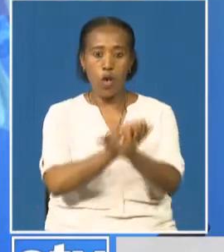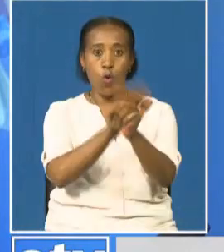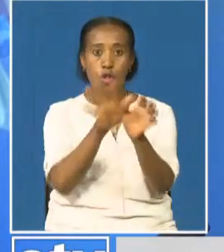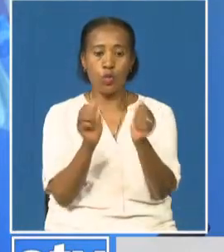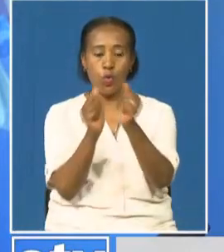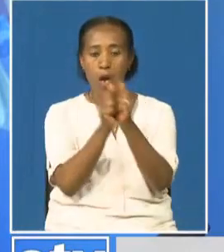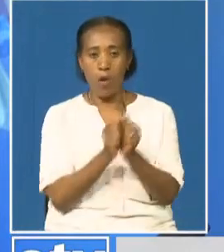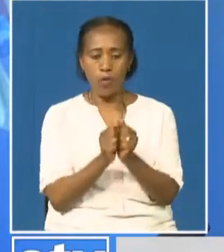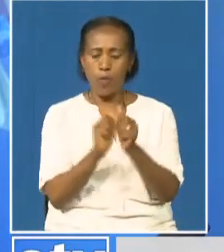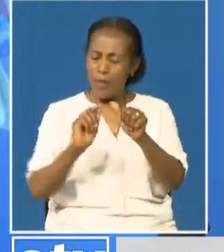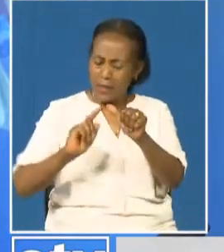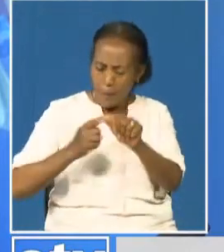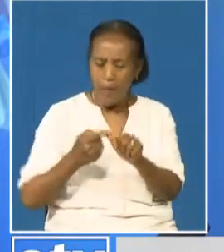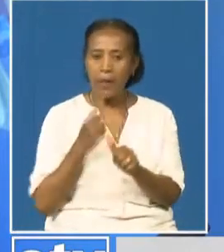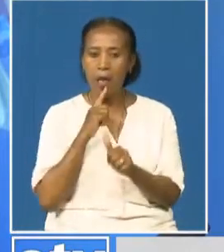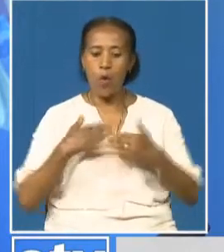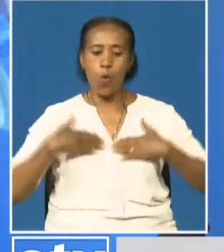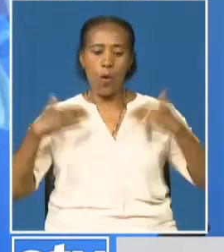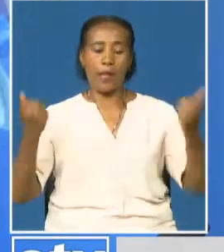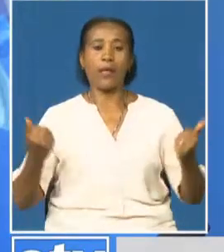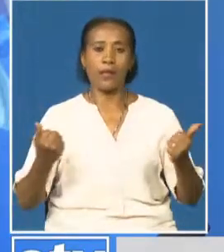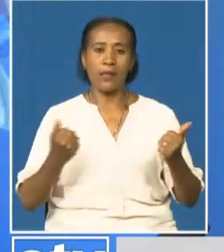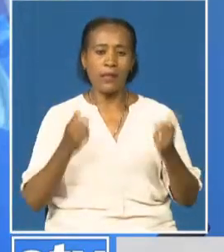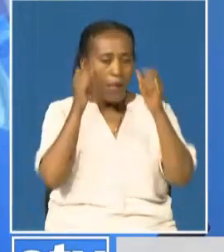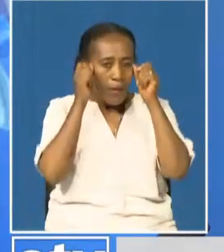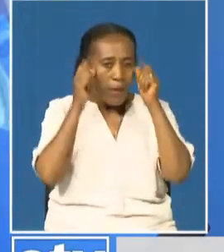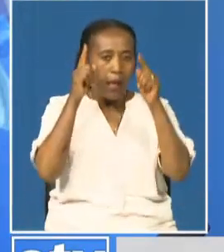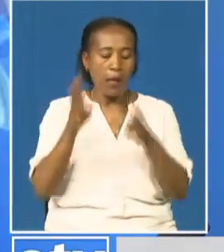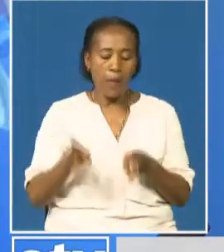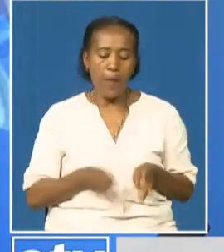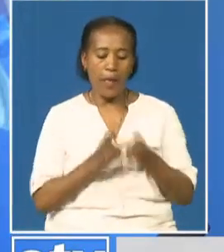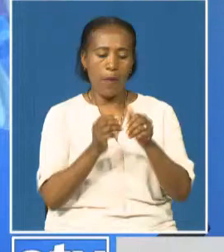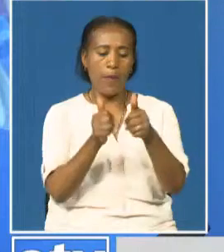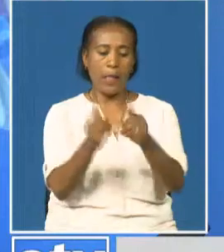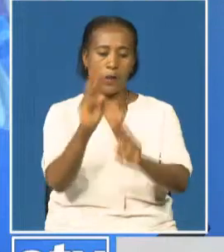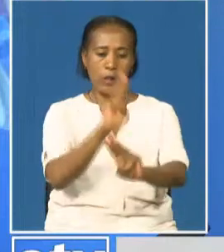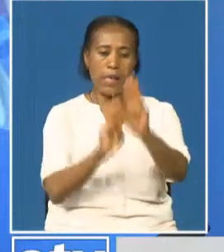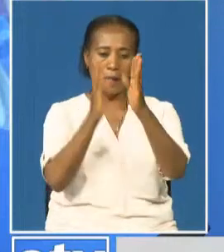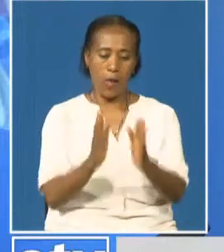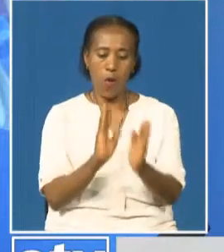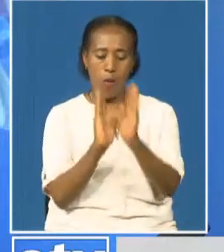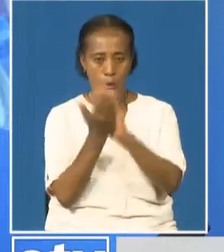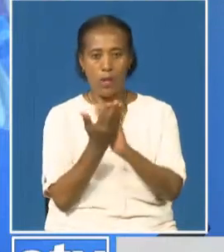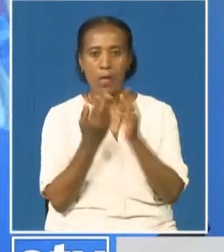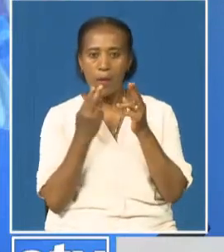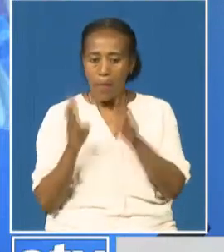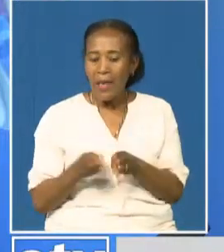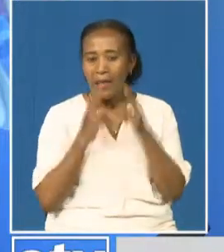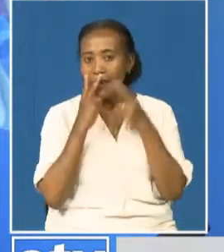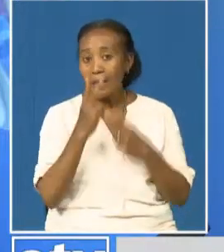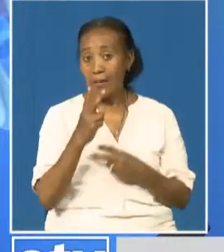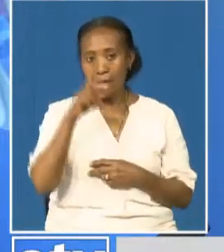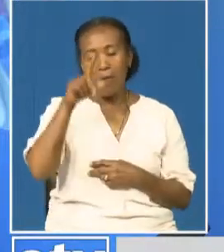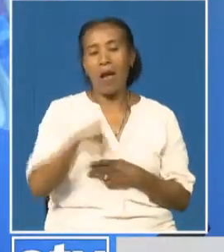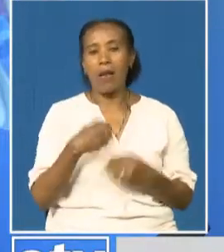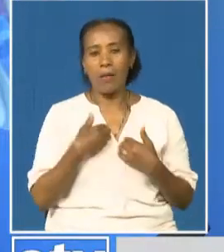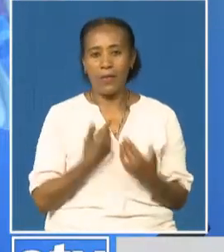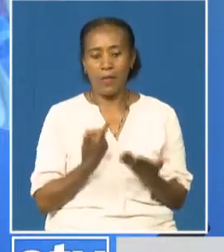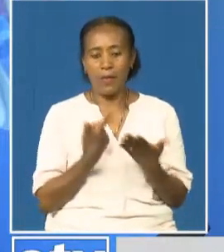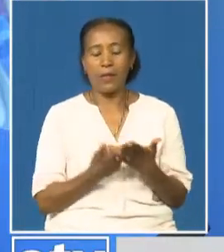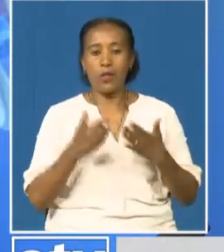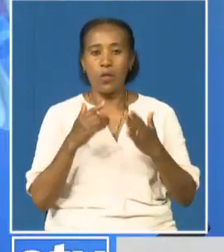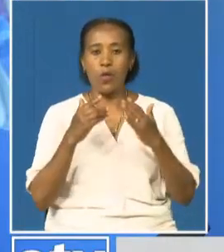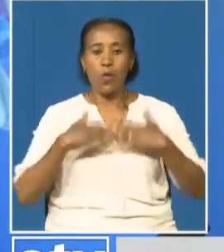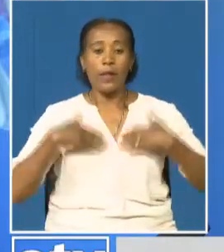ጋር እያይዘን። ግን መጀመሪያ ወጣትነትን የምንረዳበትን መንገድ በራሱ ሳይንሳዊ በሆነ መንገድ መመልከት ተገቢ ስለሚሆን ወጣቶችን